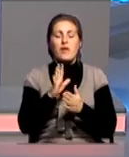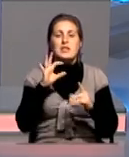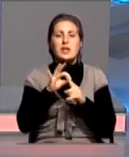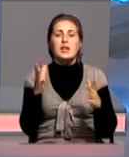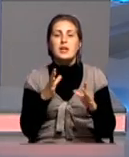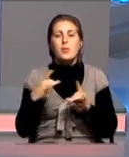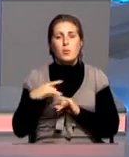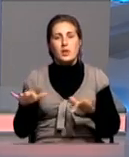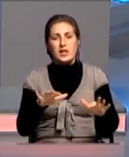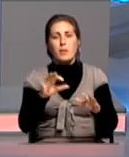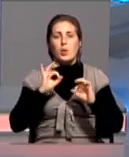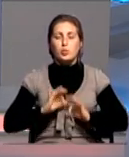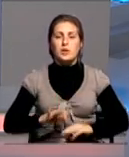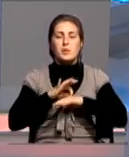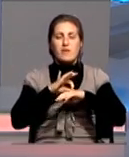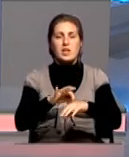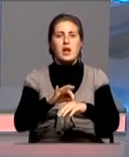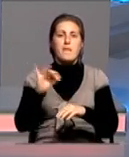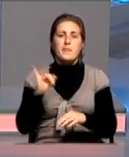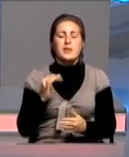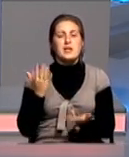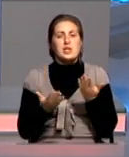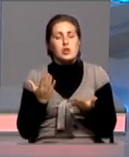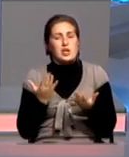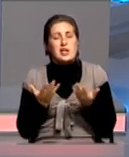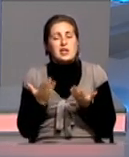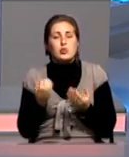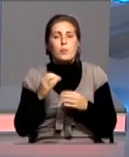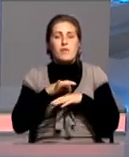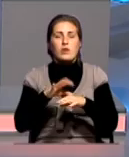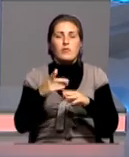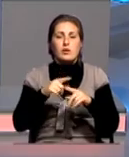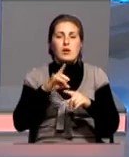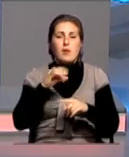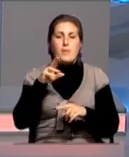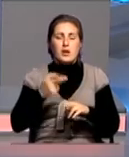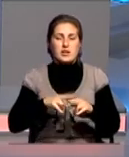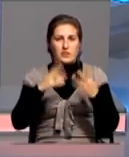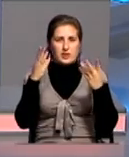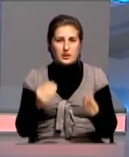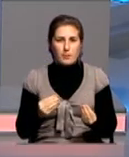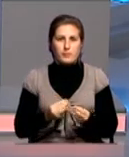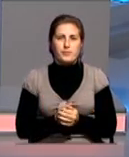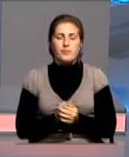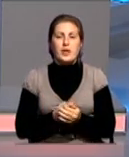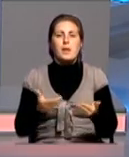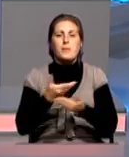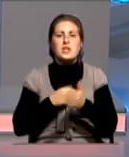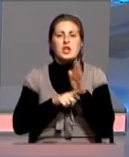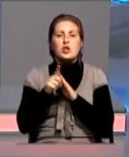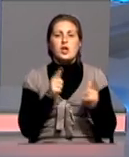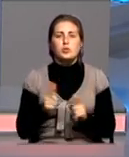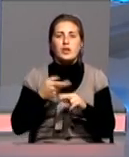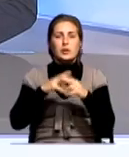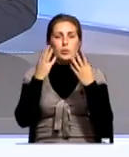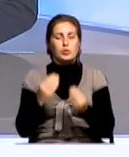мероприятия прокуратура провела или ещё проводит Да в рамках вот этого дня ну мы начали готовиться к